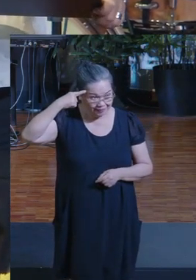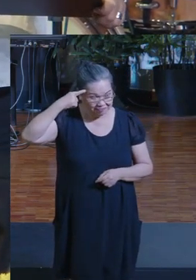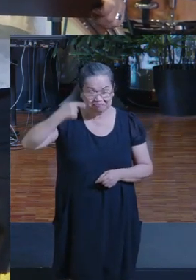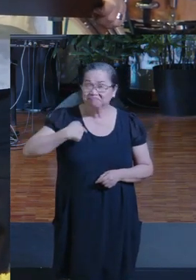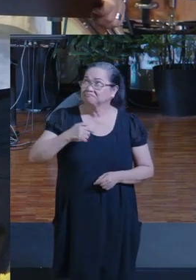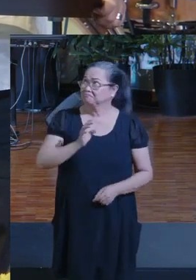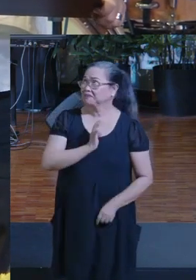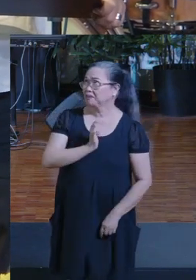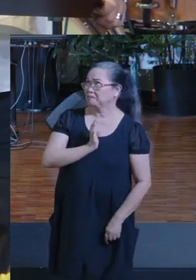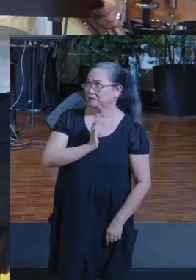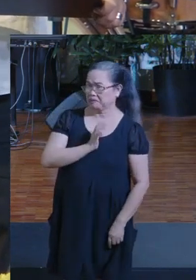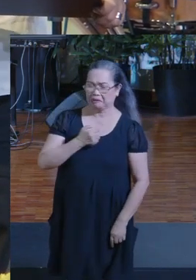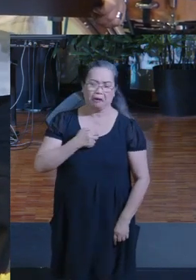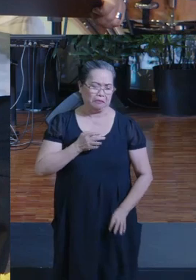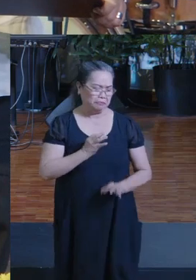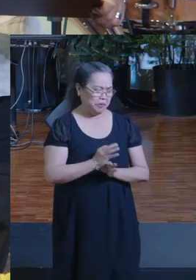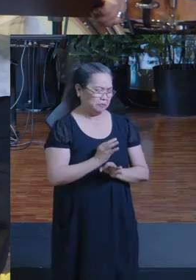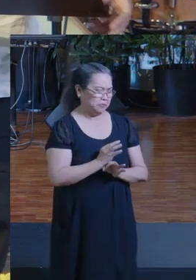magpapakabait na lang ako.